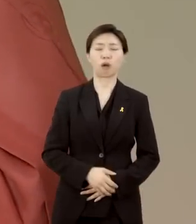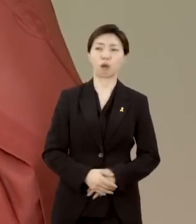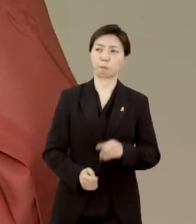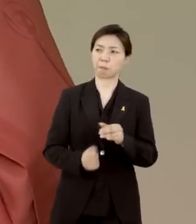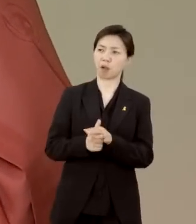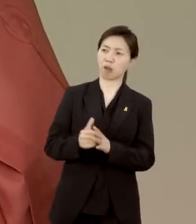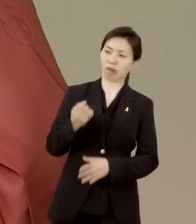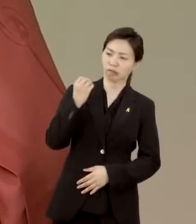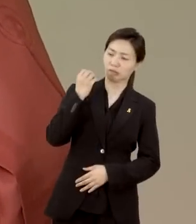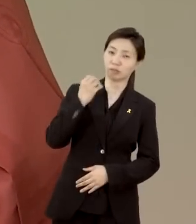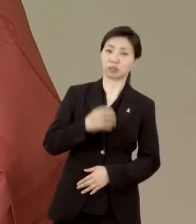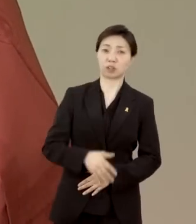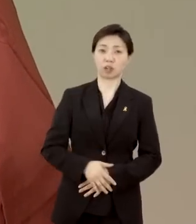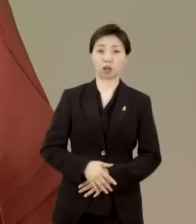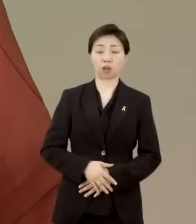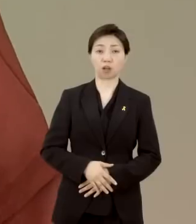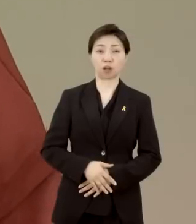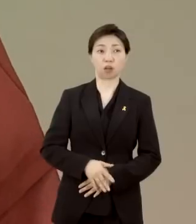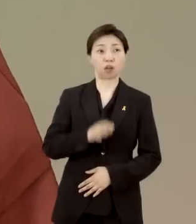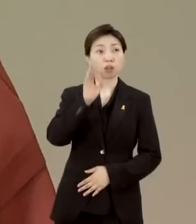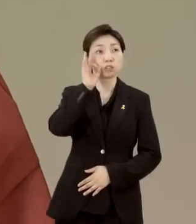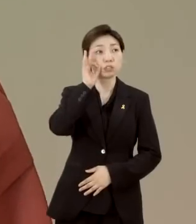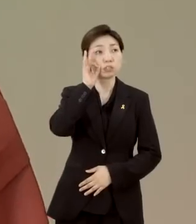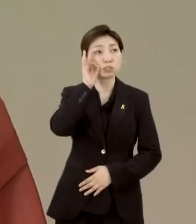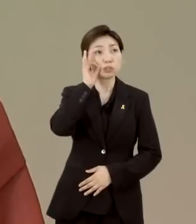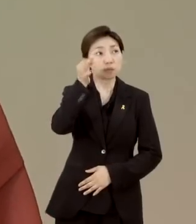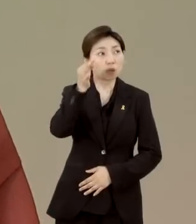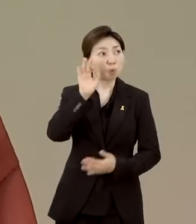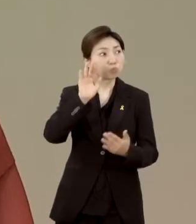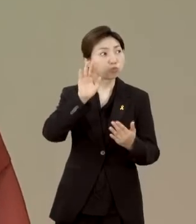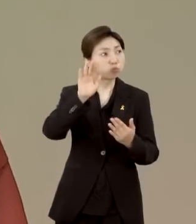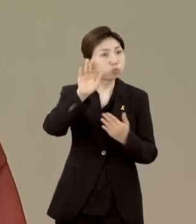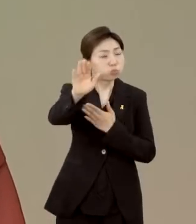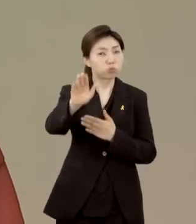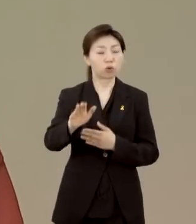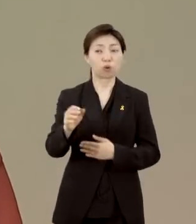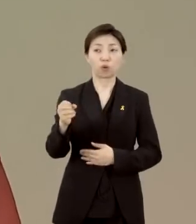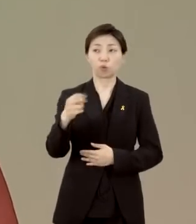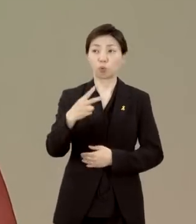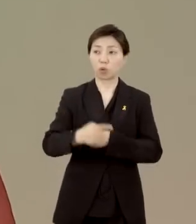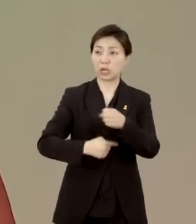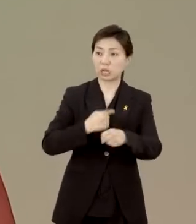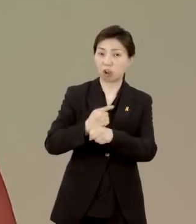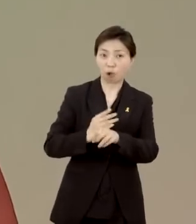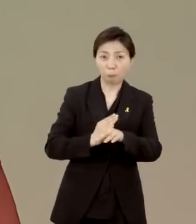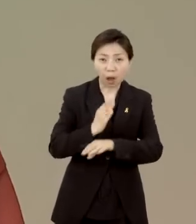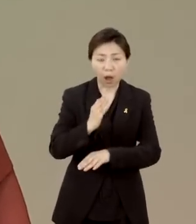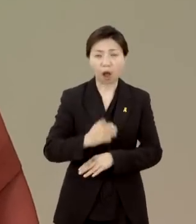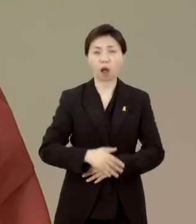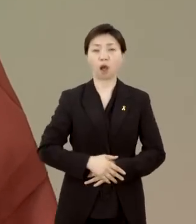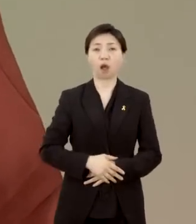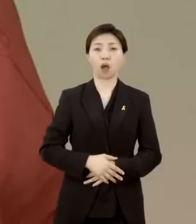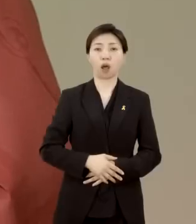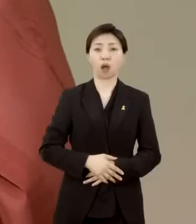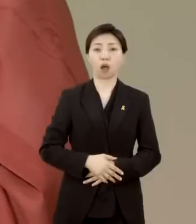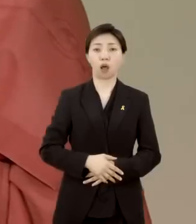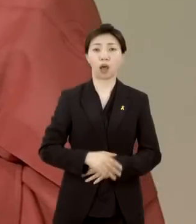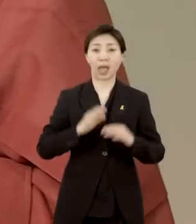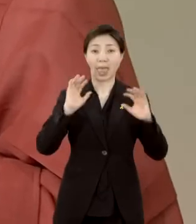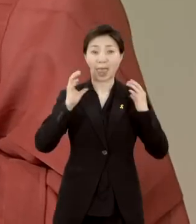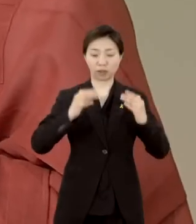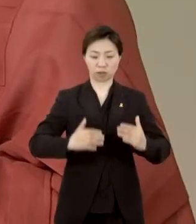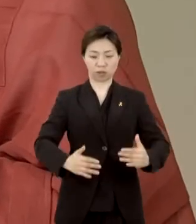세상에 이런 일이 10달이 지나고 한창 시간이 지났는데도